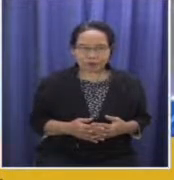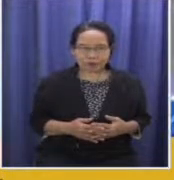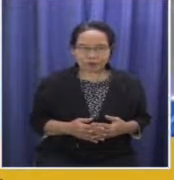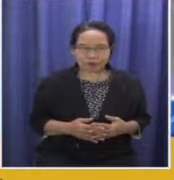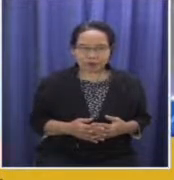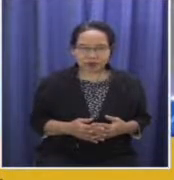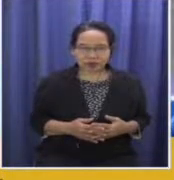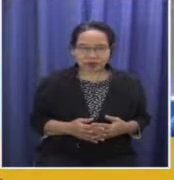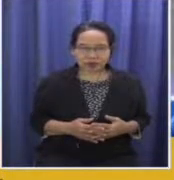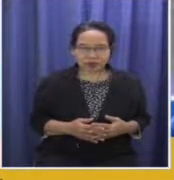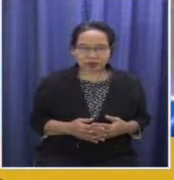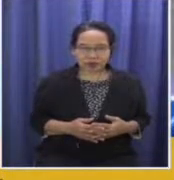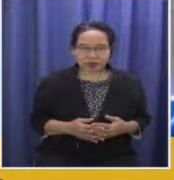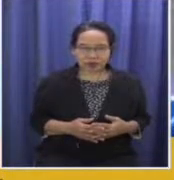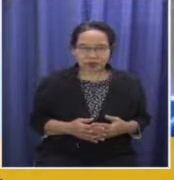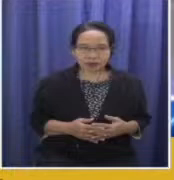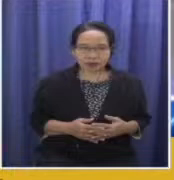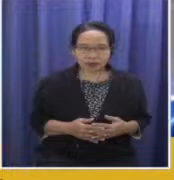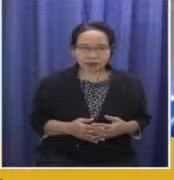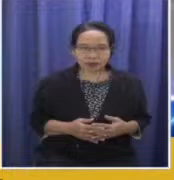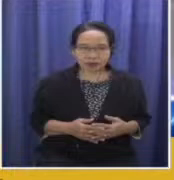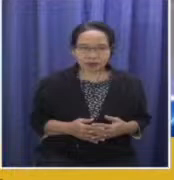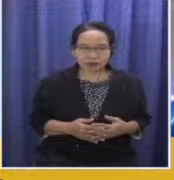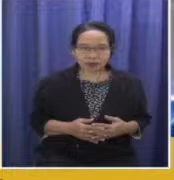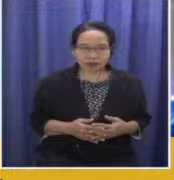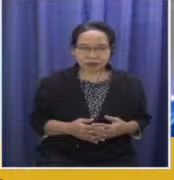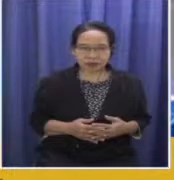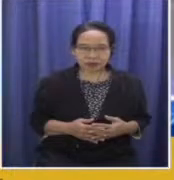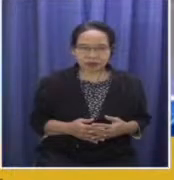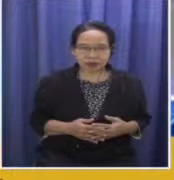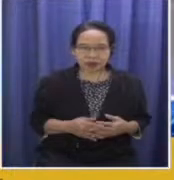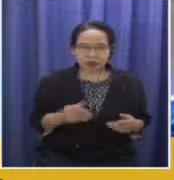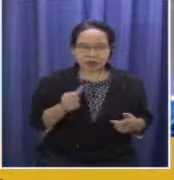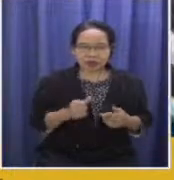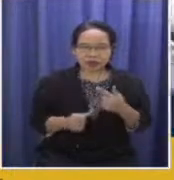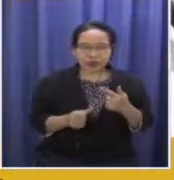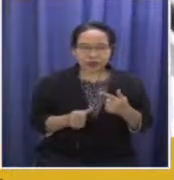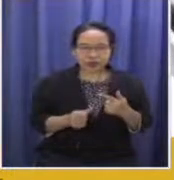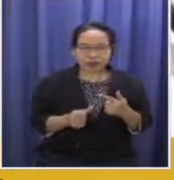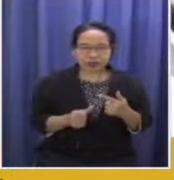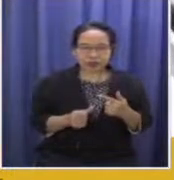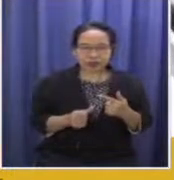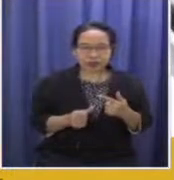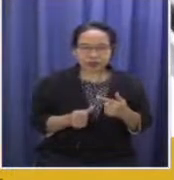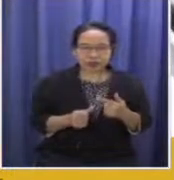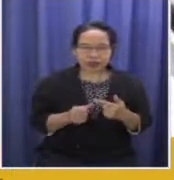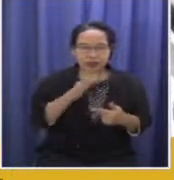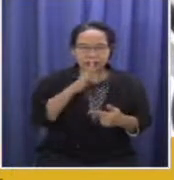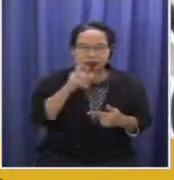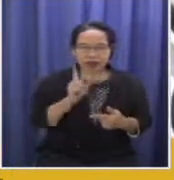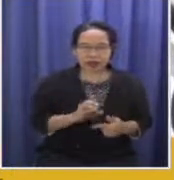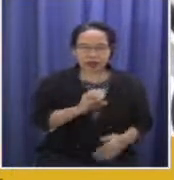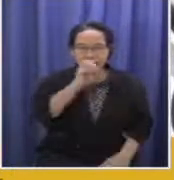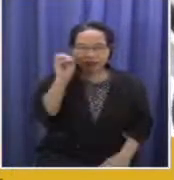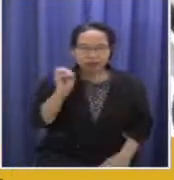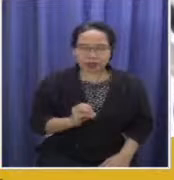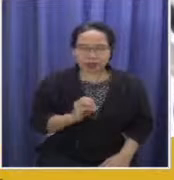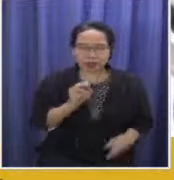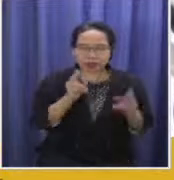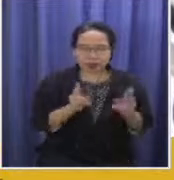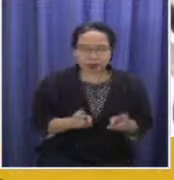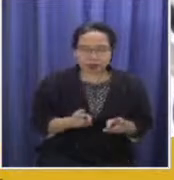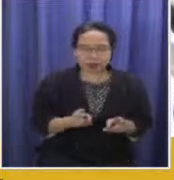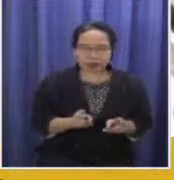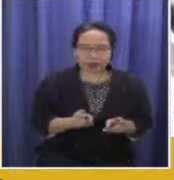100% चाहिँ परमेश्वर हुनुहुन्छ भन्ने कुरा झुट हो। First of all, to be 100%